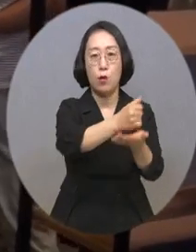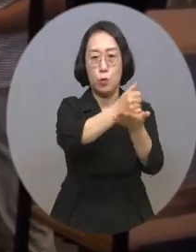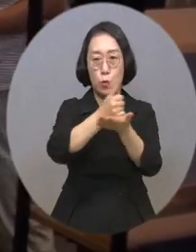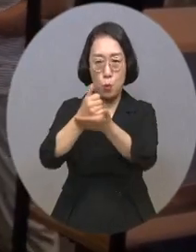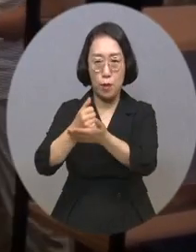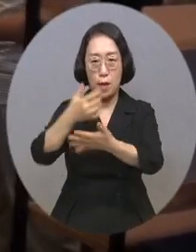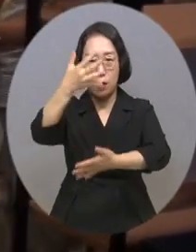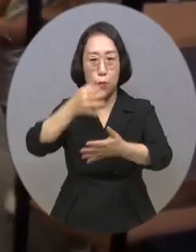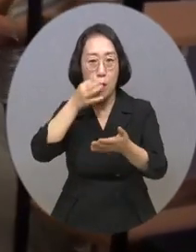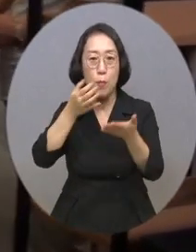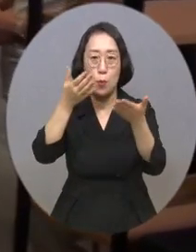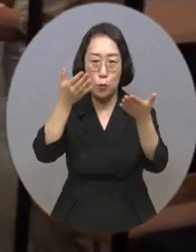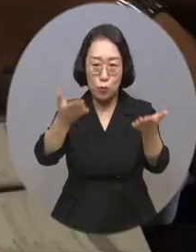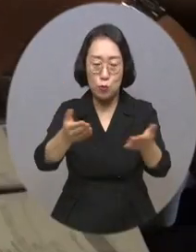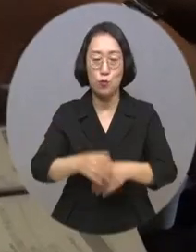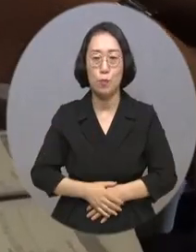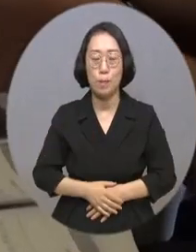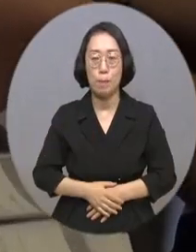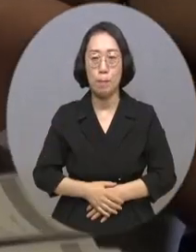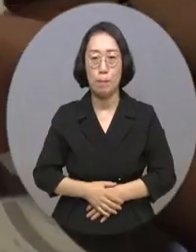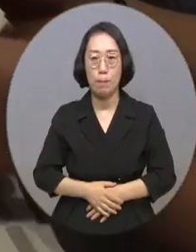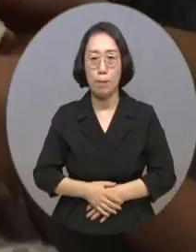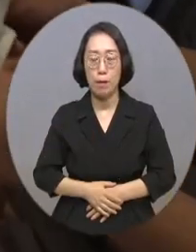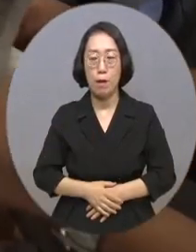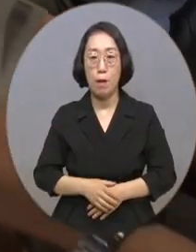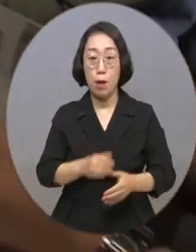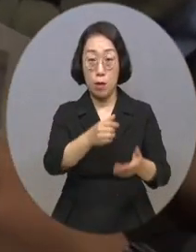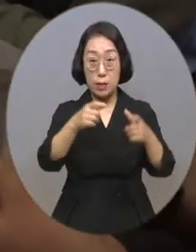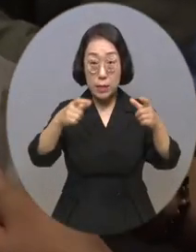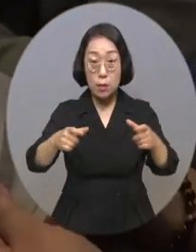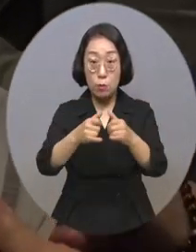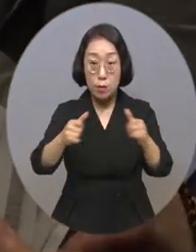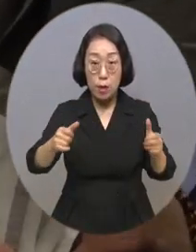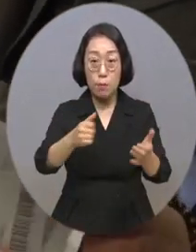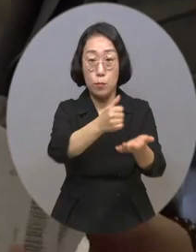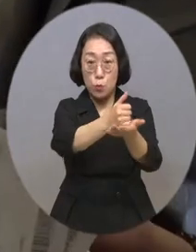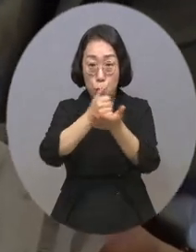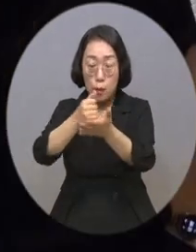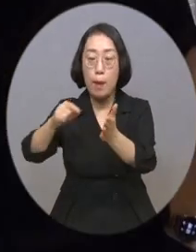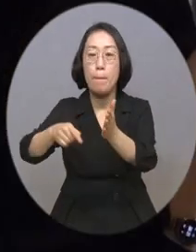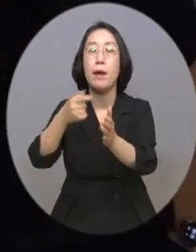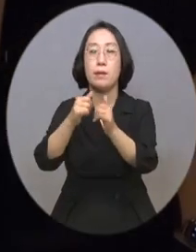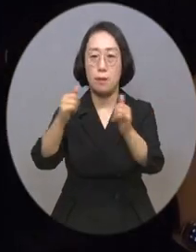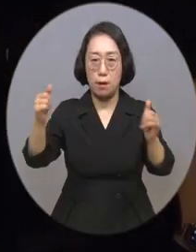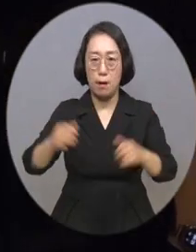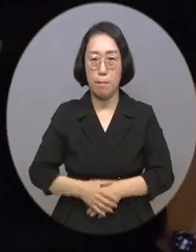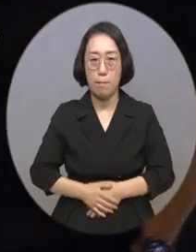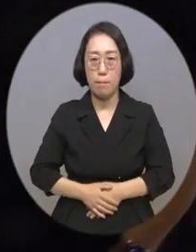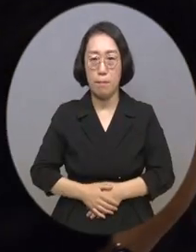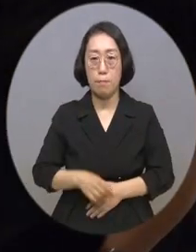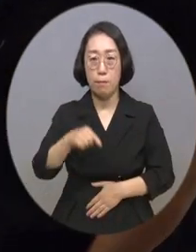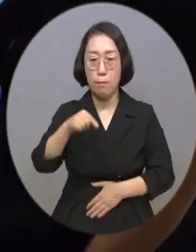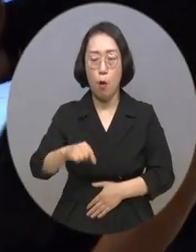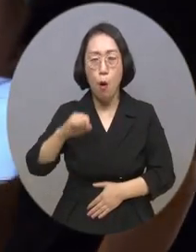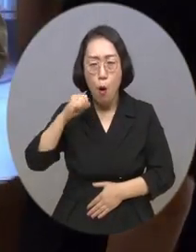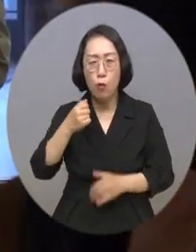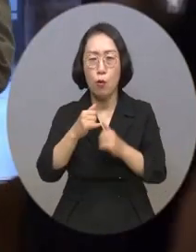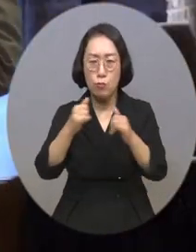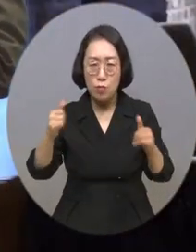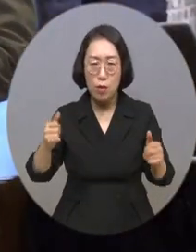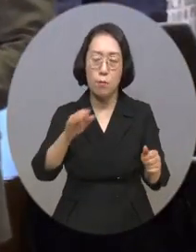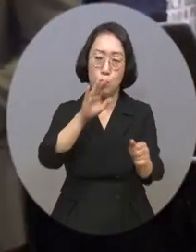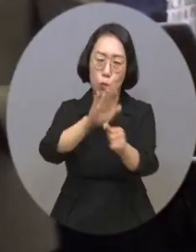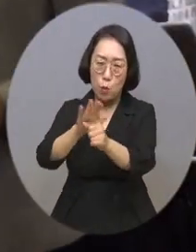진행했습니다. 이번 관람에는 시민 100여 명이 초대되었습니다. 의정부 CGV는 어려운 이웃을